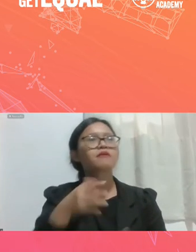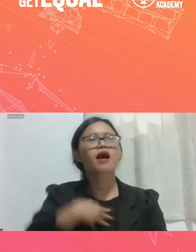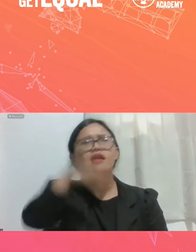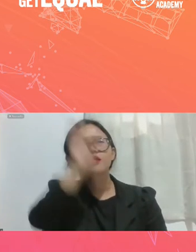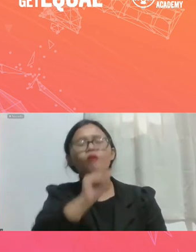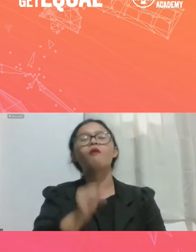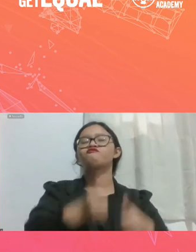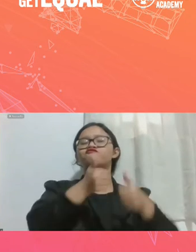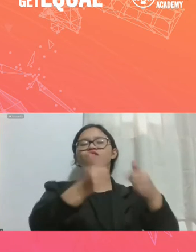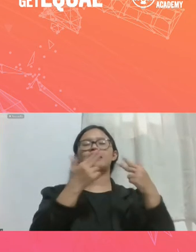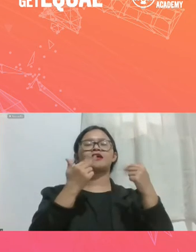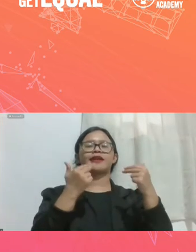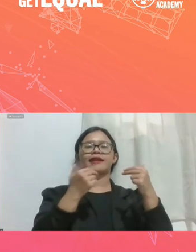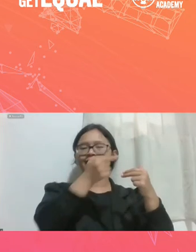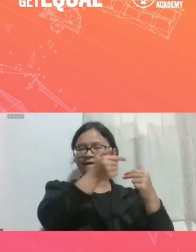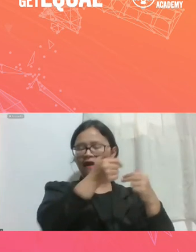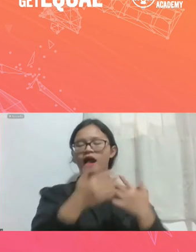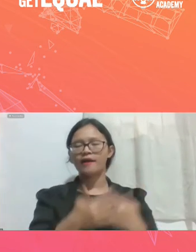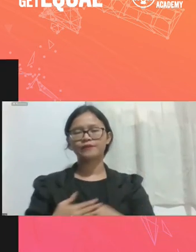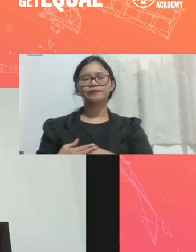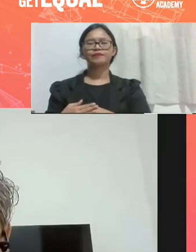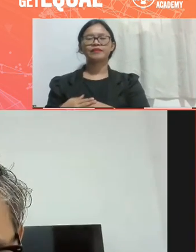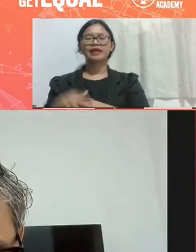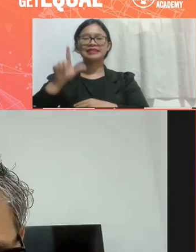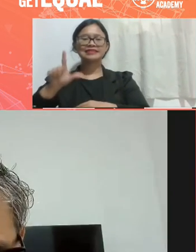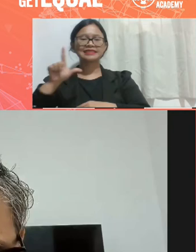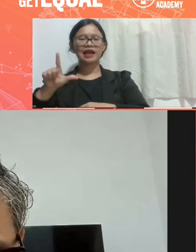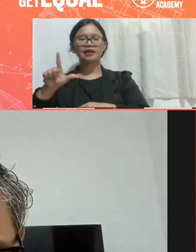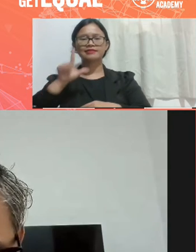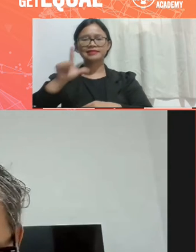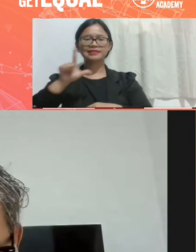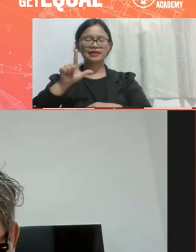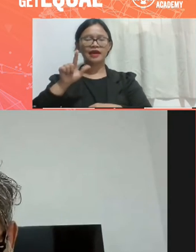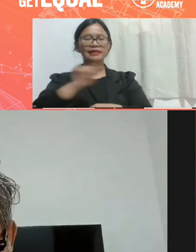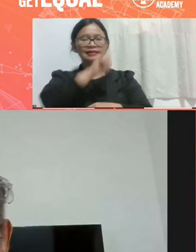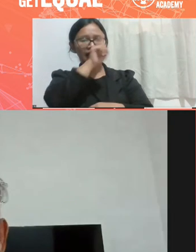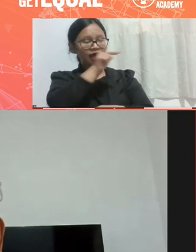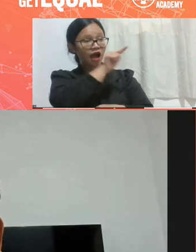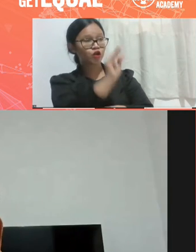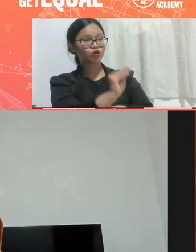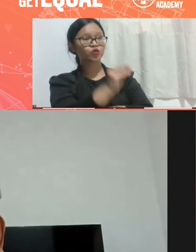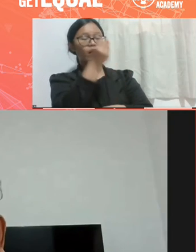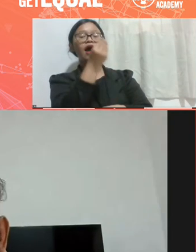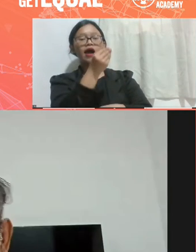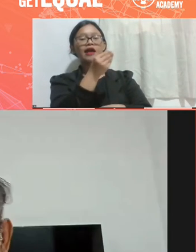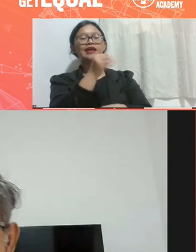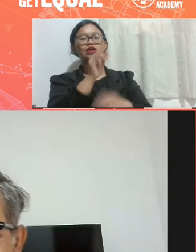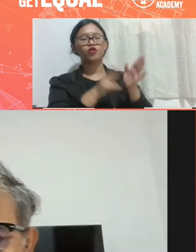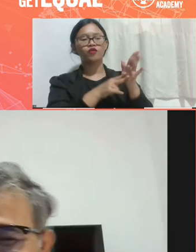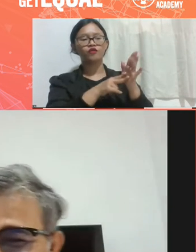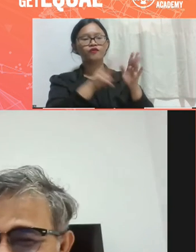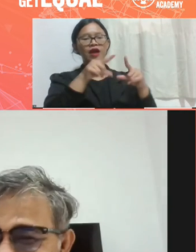Baik, Mas Budiman kan, Mas Budiman adalah Ketua Umum Inovator 4.0. Mm-hmm. Ya. Lalu pada